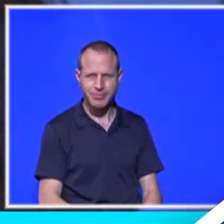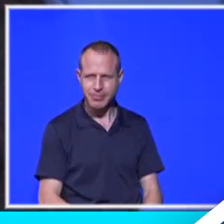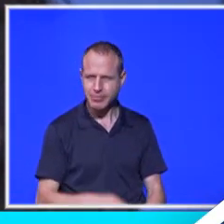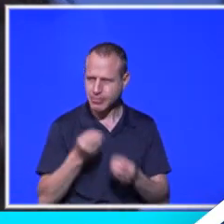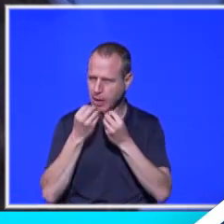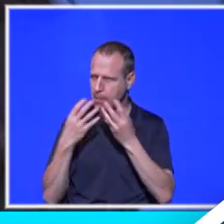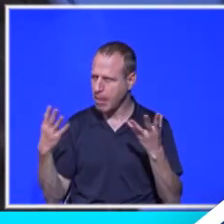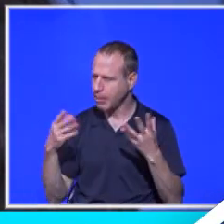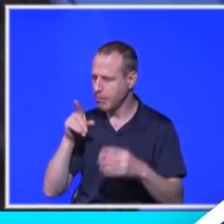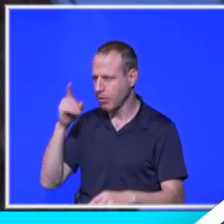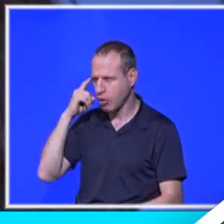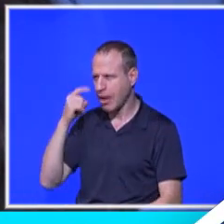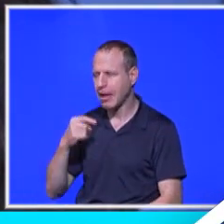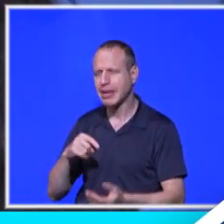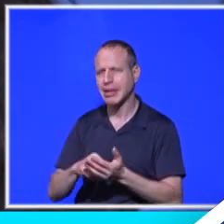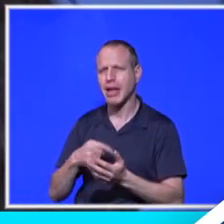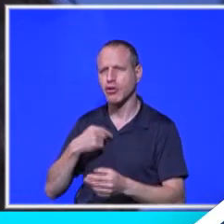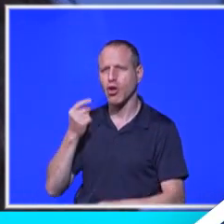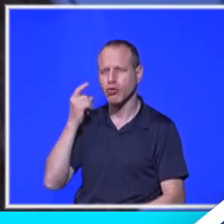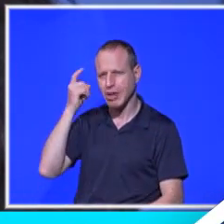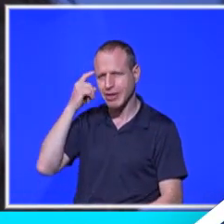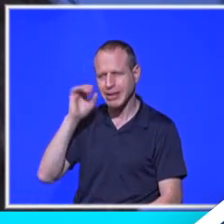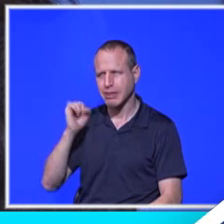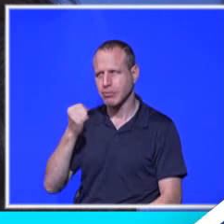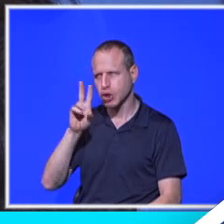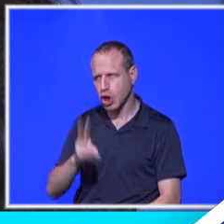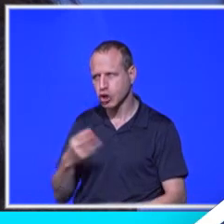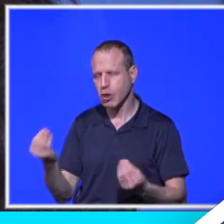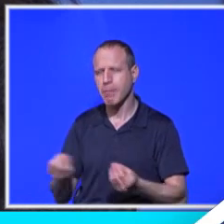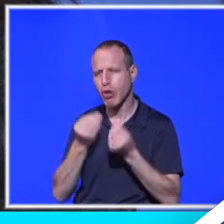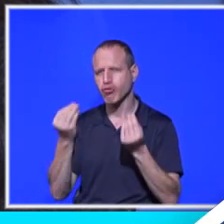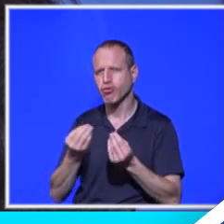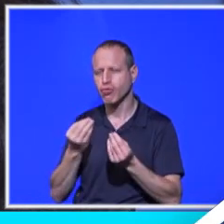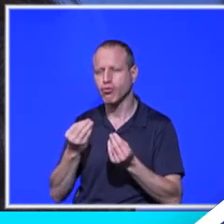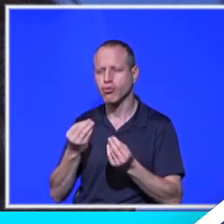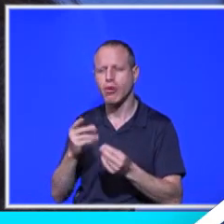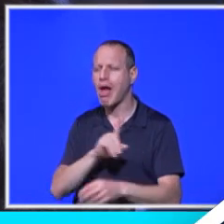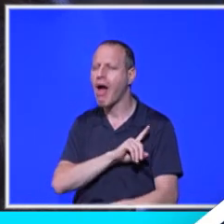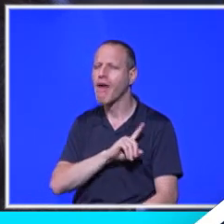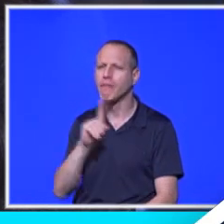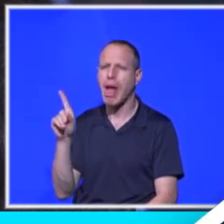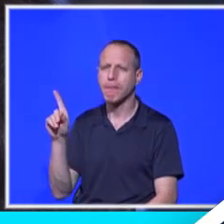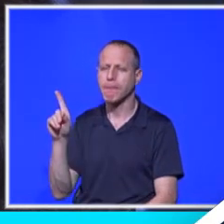זה מדהים, כי אתה יודע, אני חושבת שאם יש... אם יש משהו שאף פעם